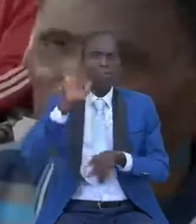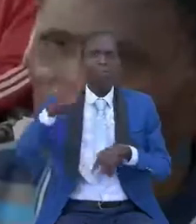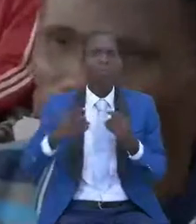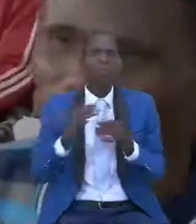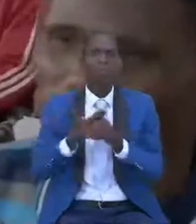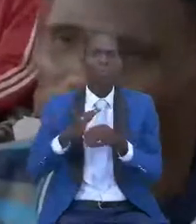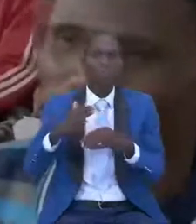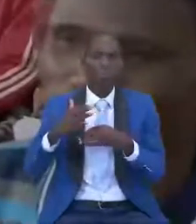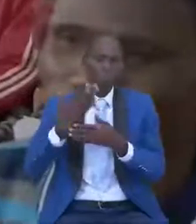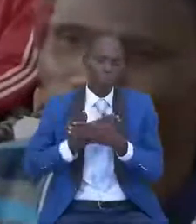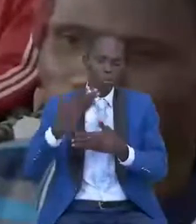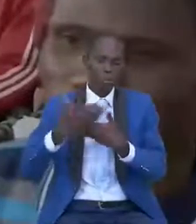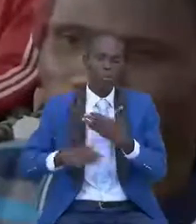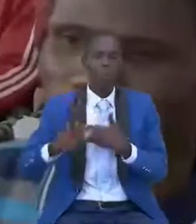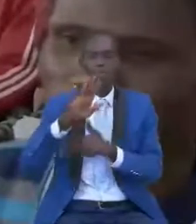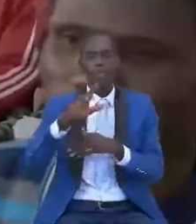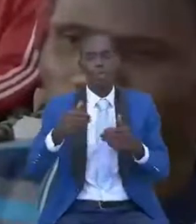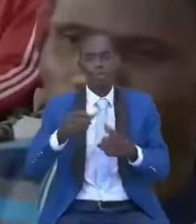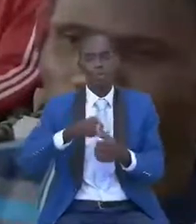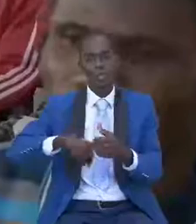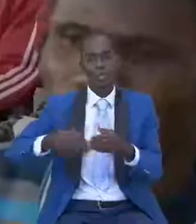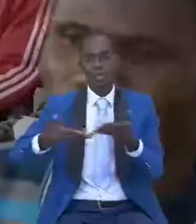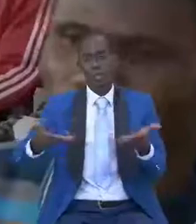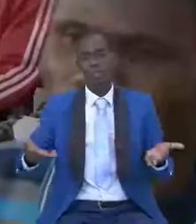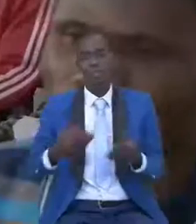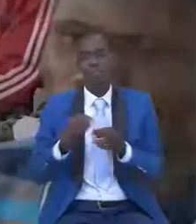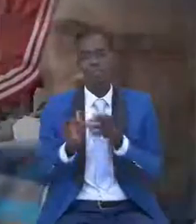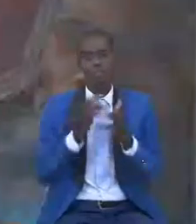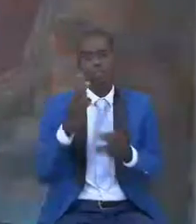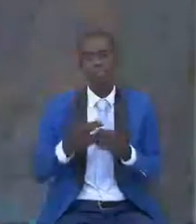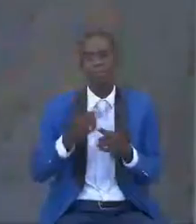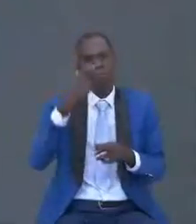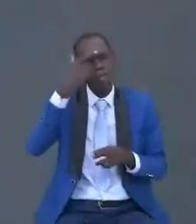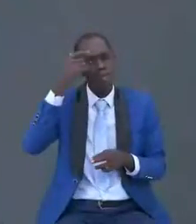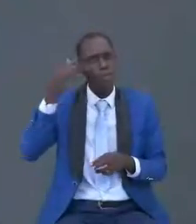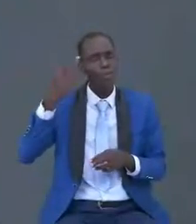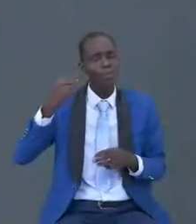localité. Parce que l'ange a dit,